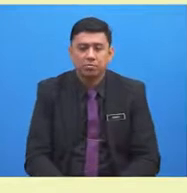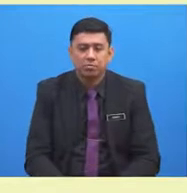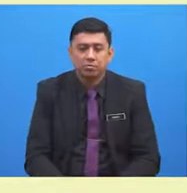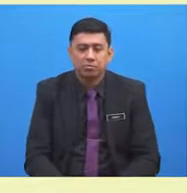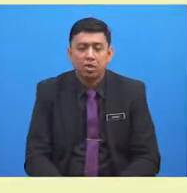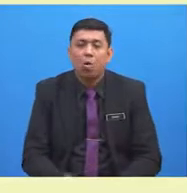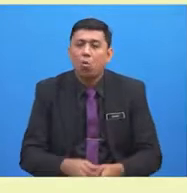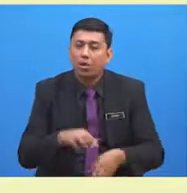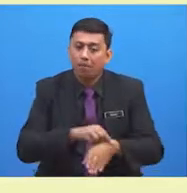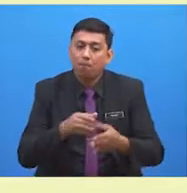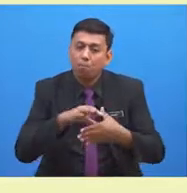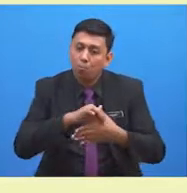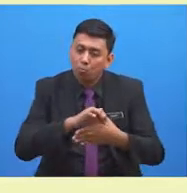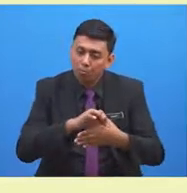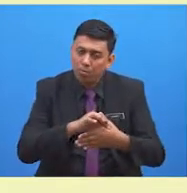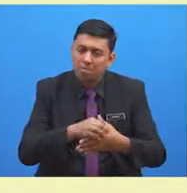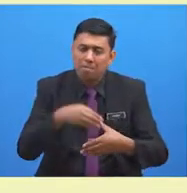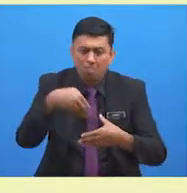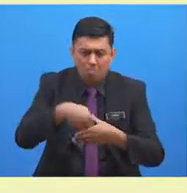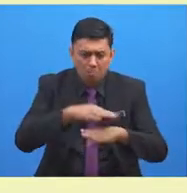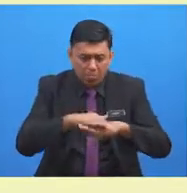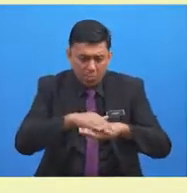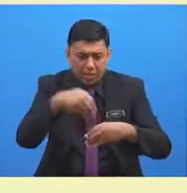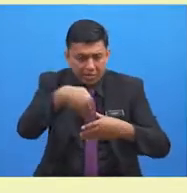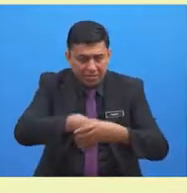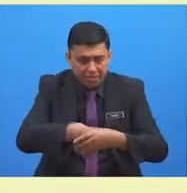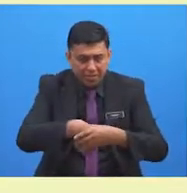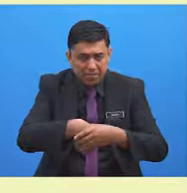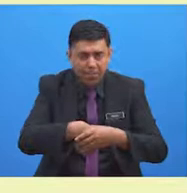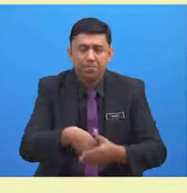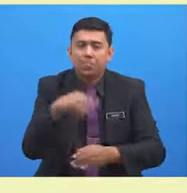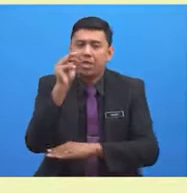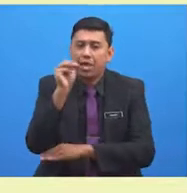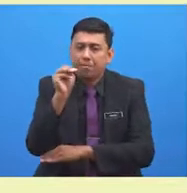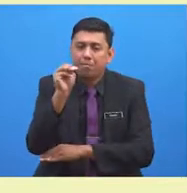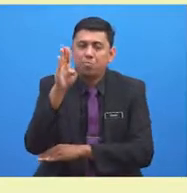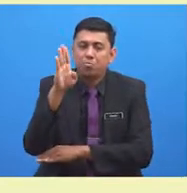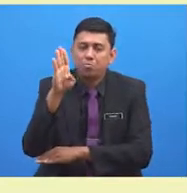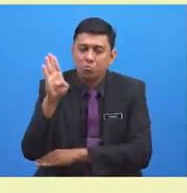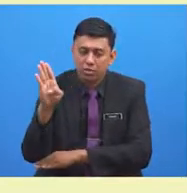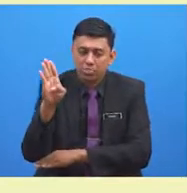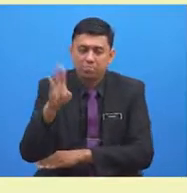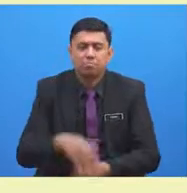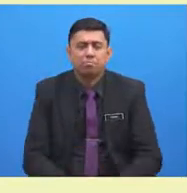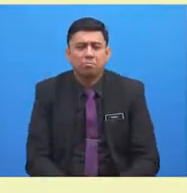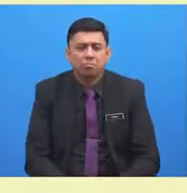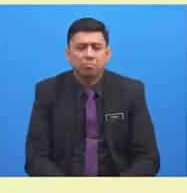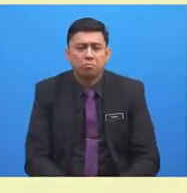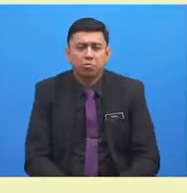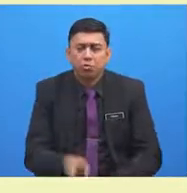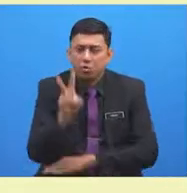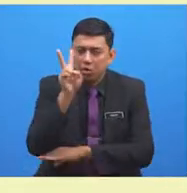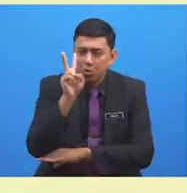oleh kulit dan permukaan dalamnya dilapisi oleh membran mukus. Di bawah hidung terdapat